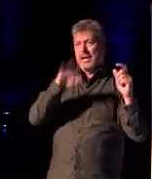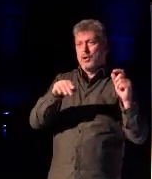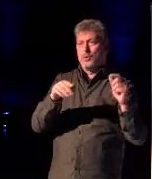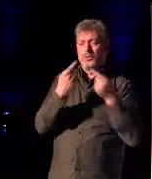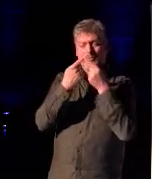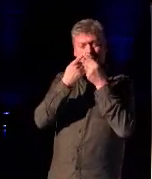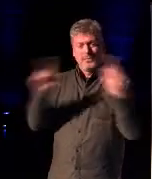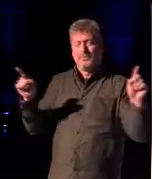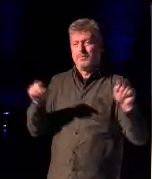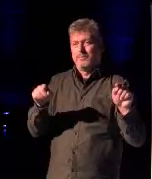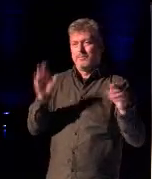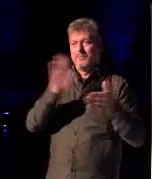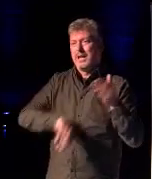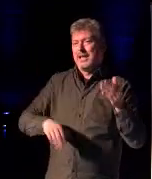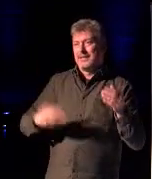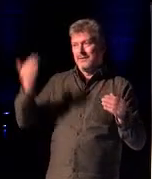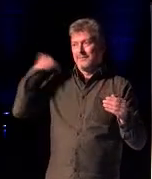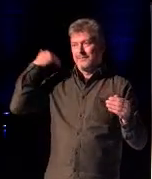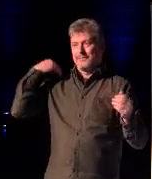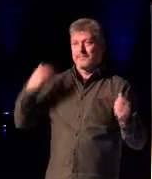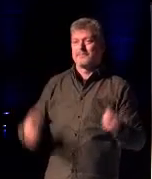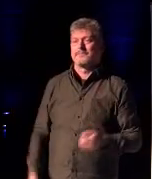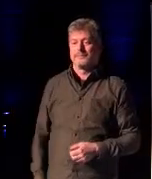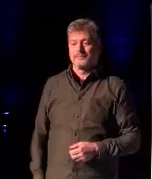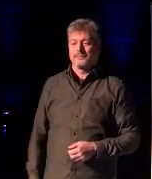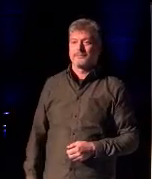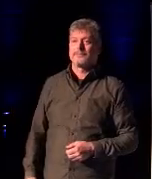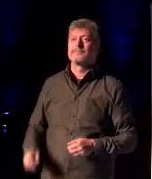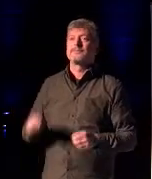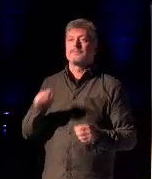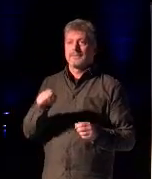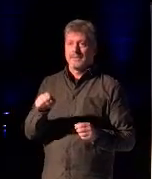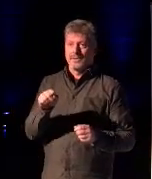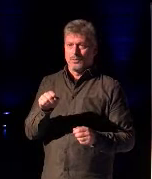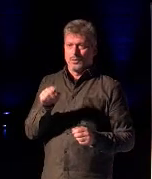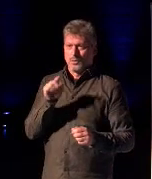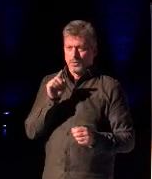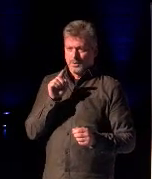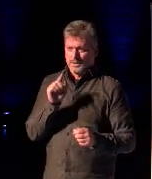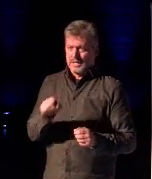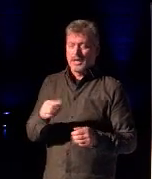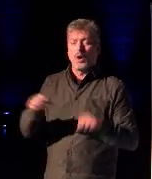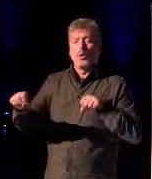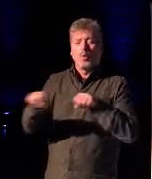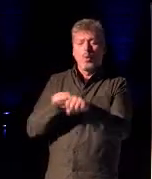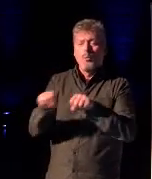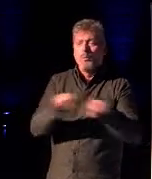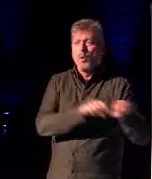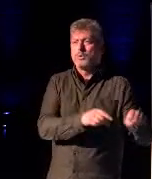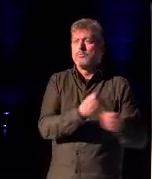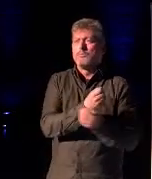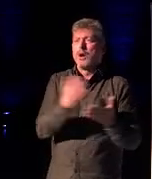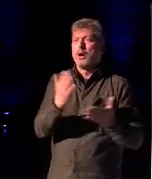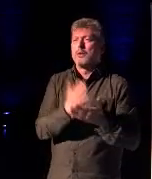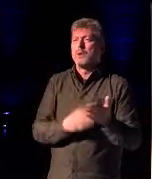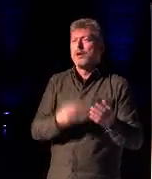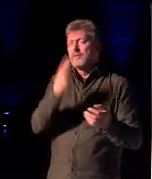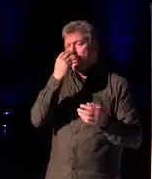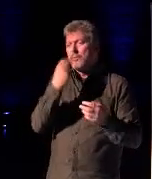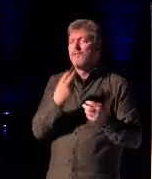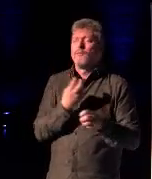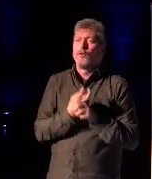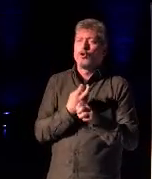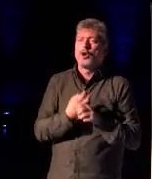ganske annerledes ut enn det vi første. Og det det at kommunene har på mange måter prøvd å